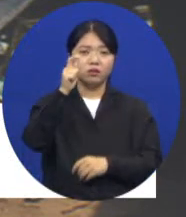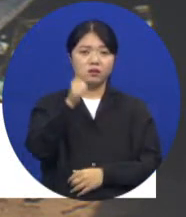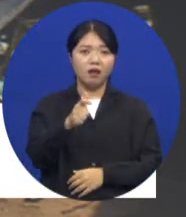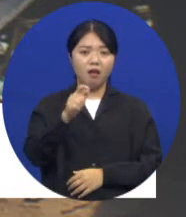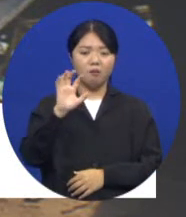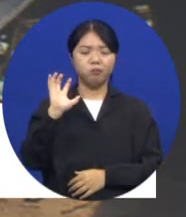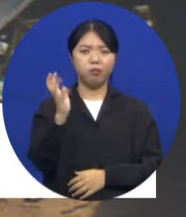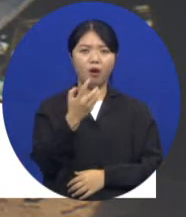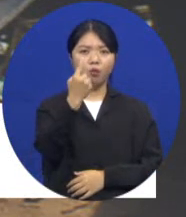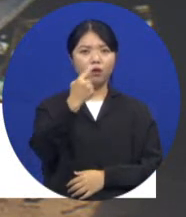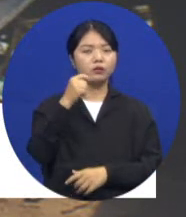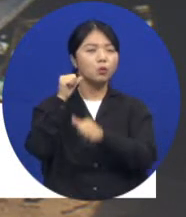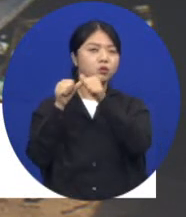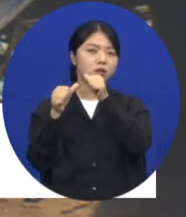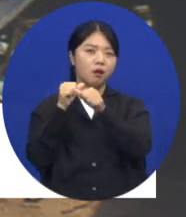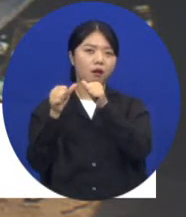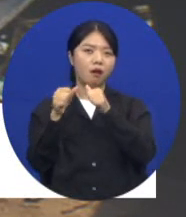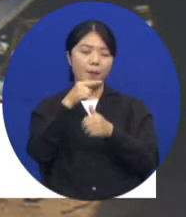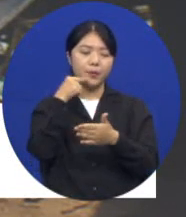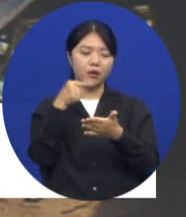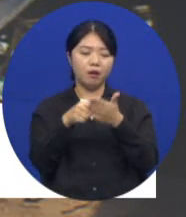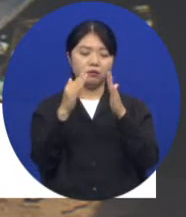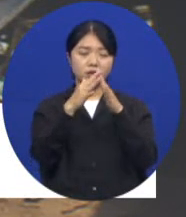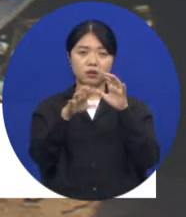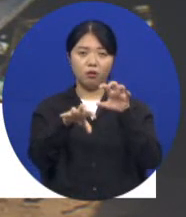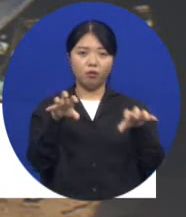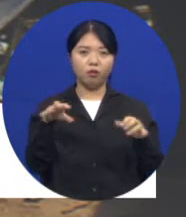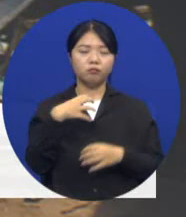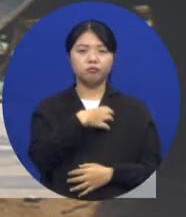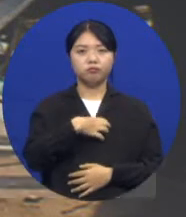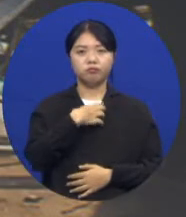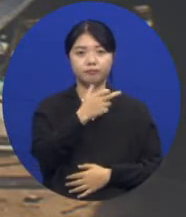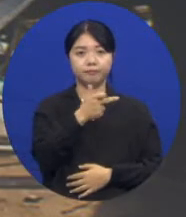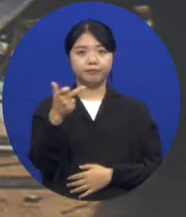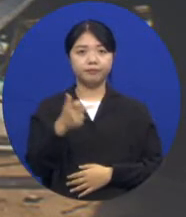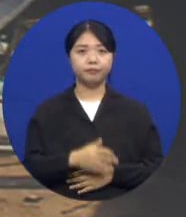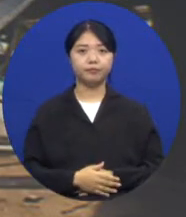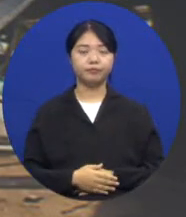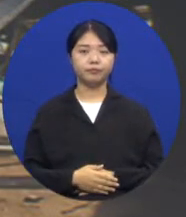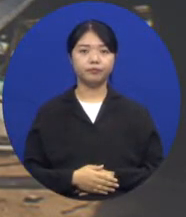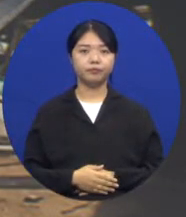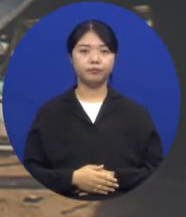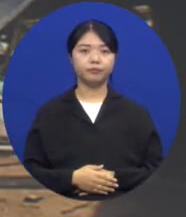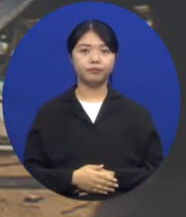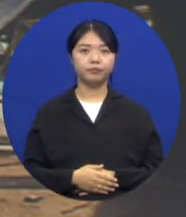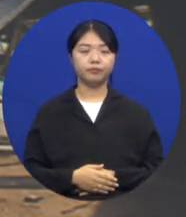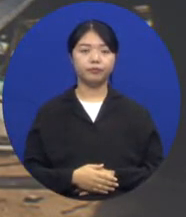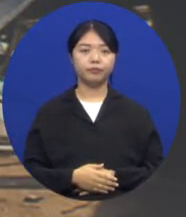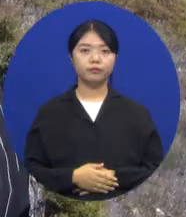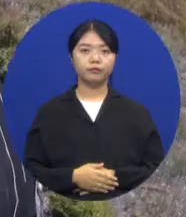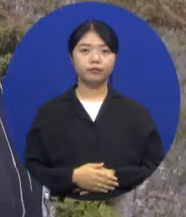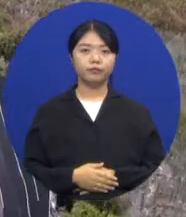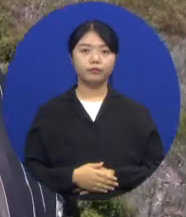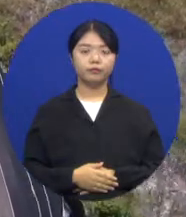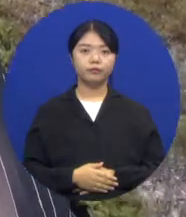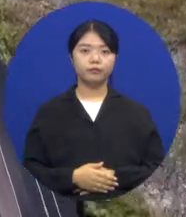태풍이 북상한다는 소식에 피해 지역 주민들의 걱정이 커지고 있습니다. 이소영 기자입니다.